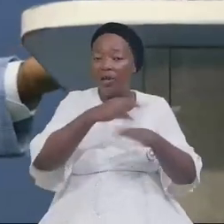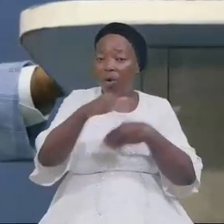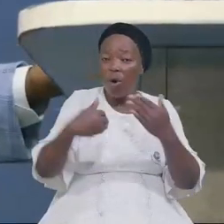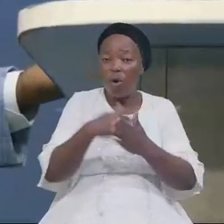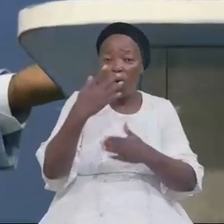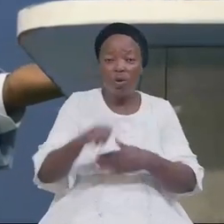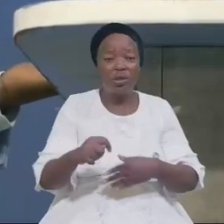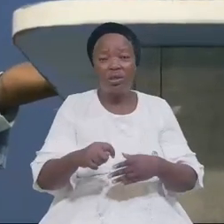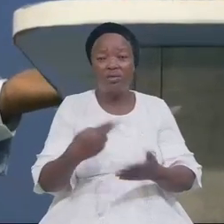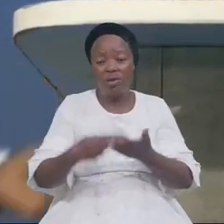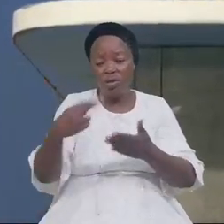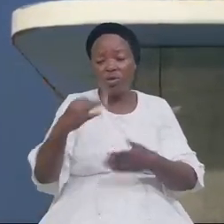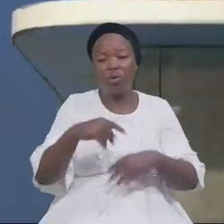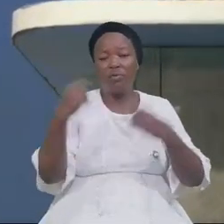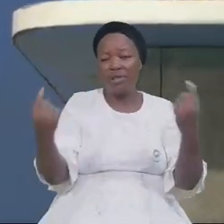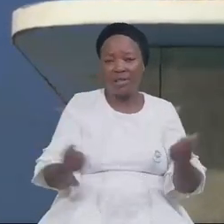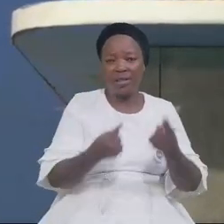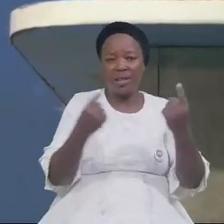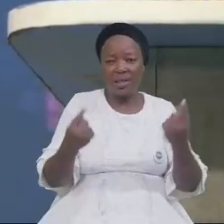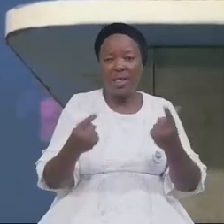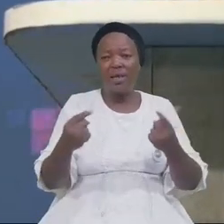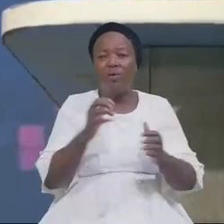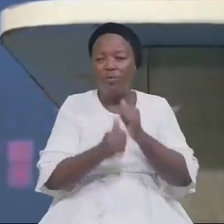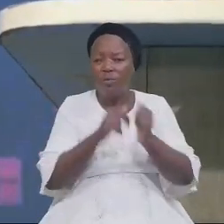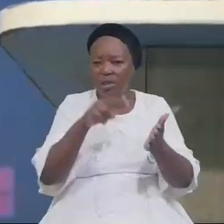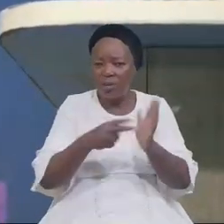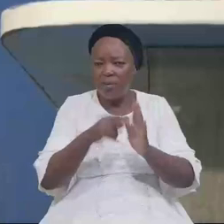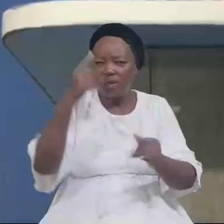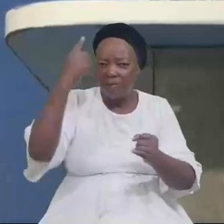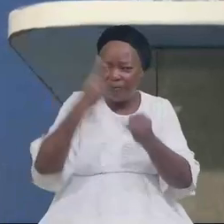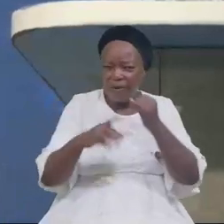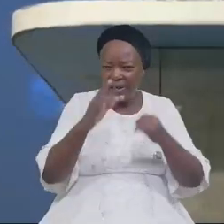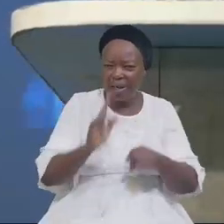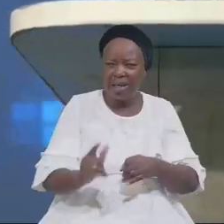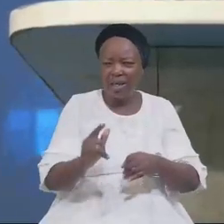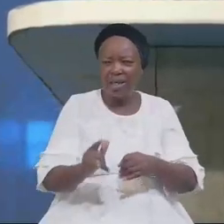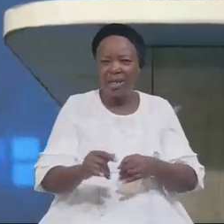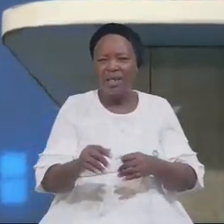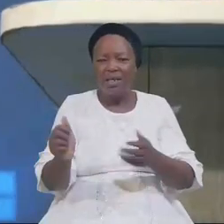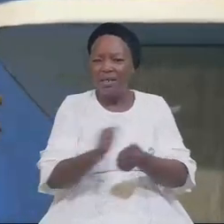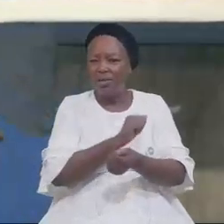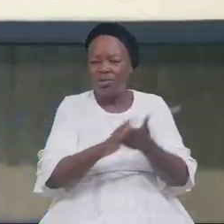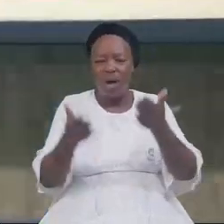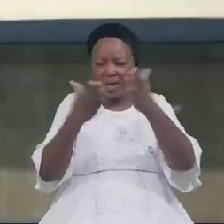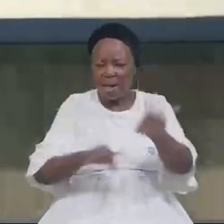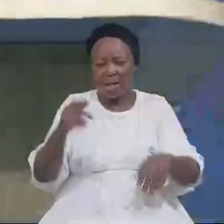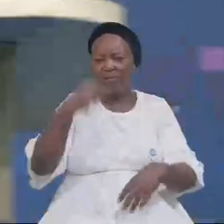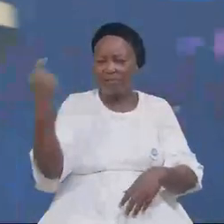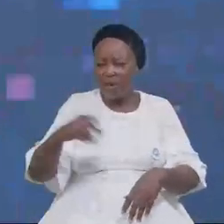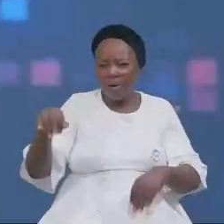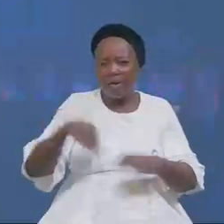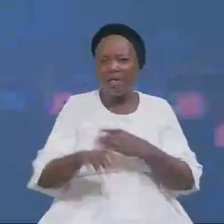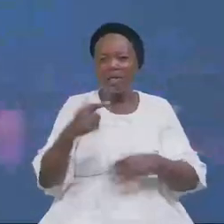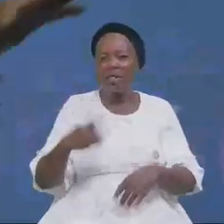les conséquences du péché, cela veut dire que vous allez périr pour toujours dans l'étang de